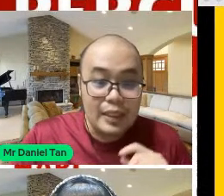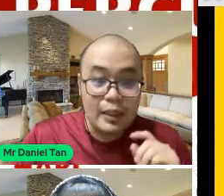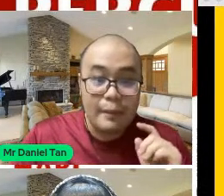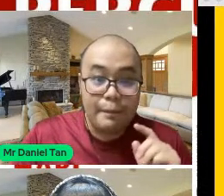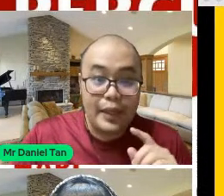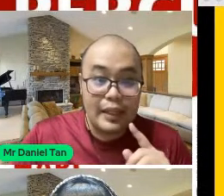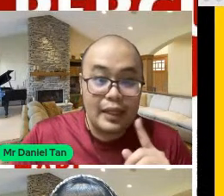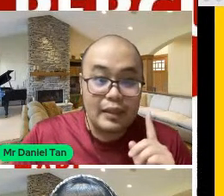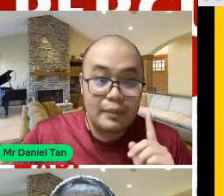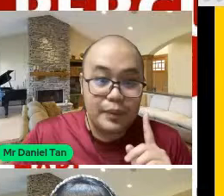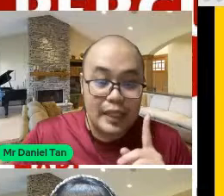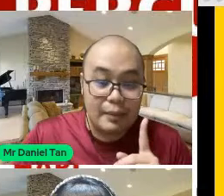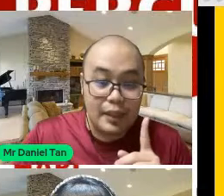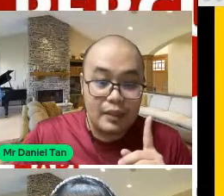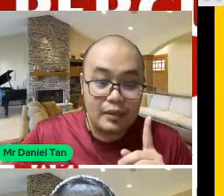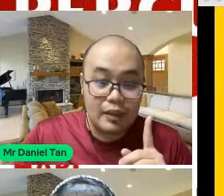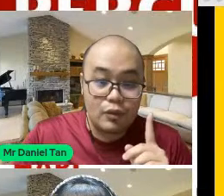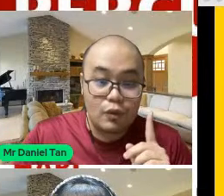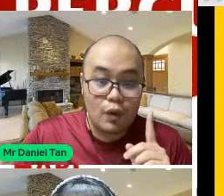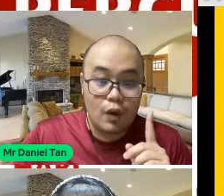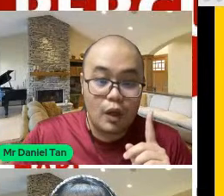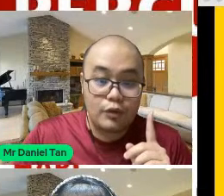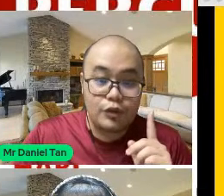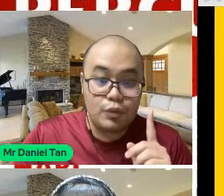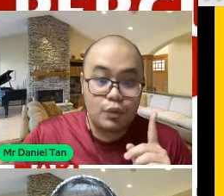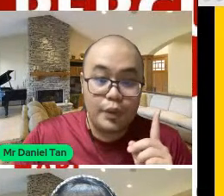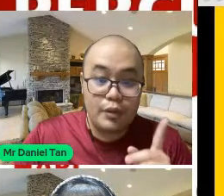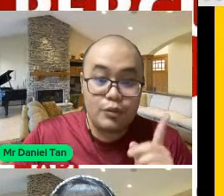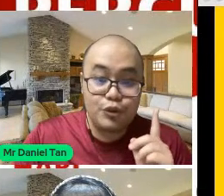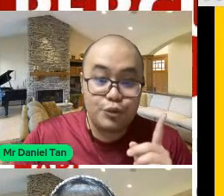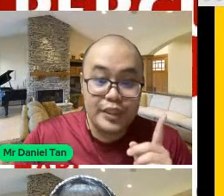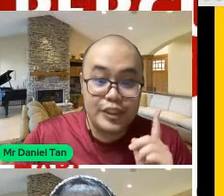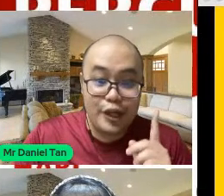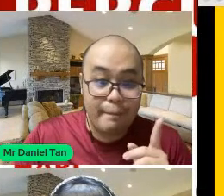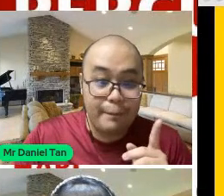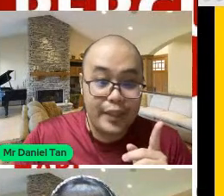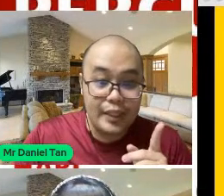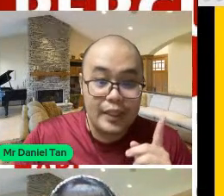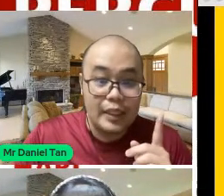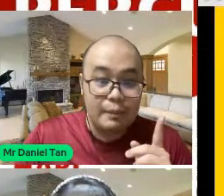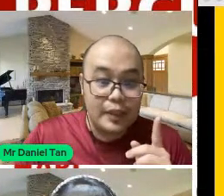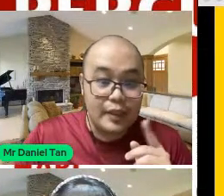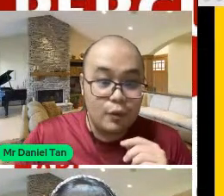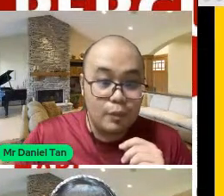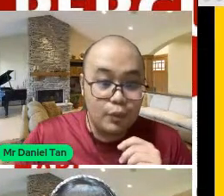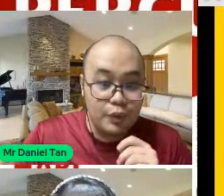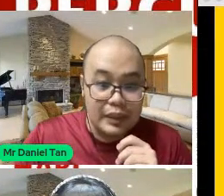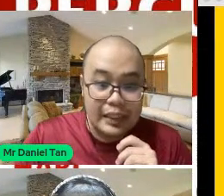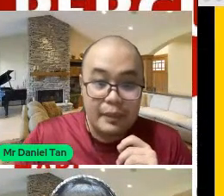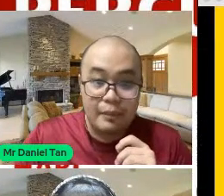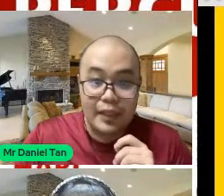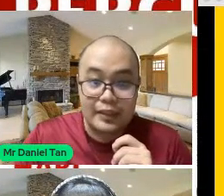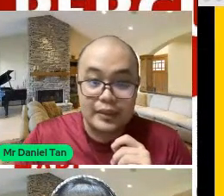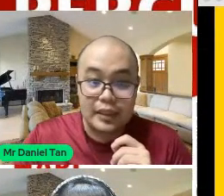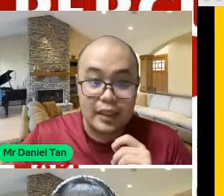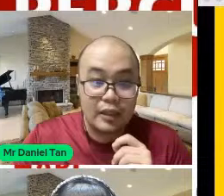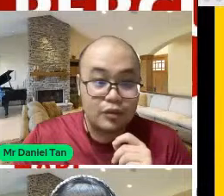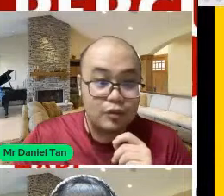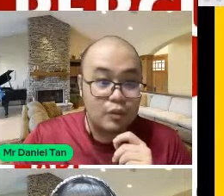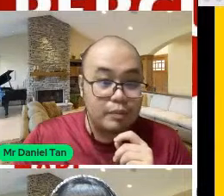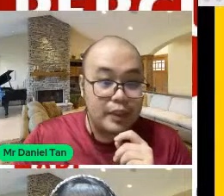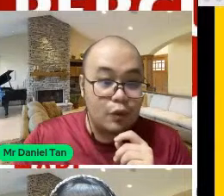memenangi piala pertama yaitu brownie Champions pada umur